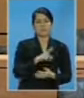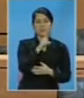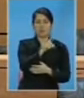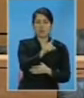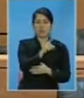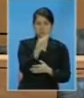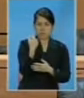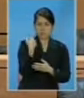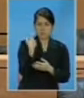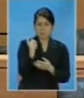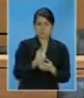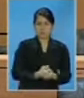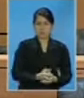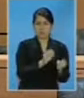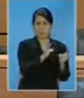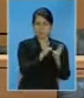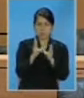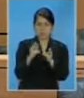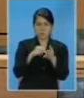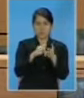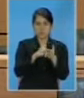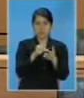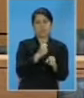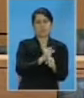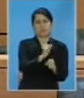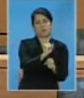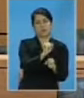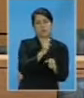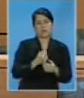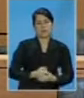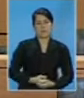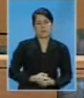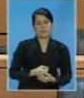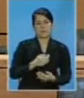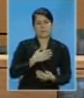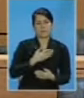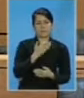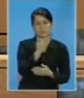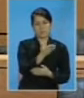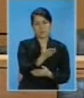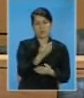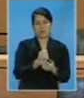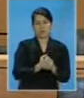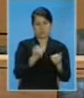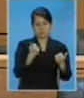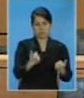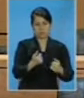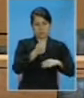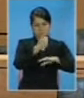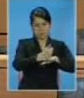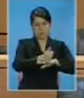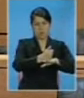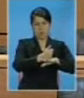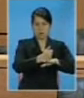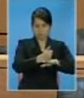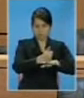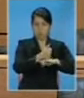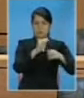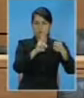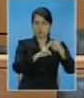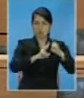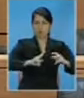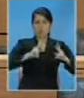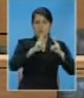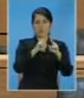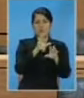การแล้วอย่างไรขออนุญาตในขณะที่ท่านเป็นรัฐมนตรีท่านนั่งอยู่ที่นี่ได้กรุณาต